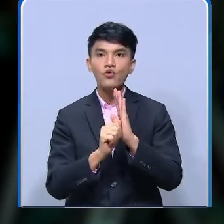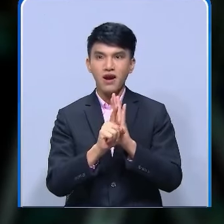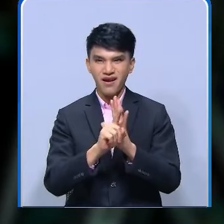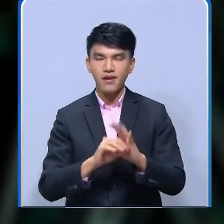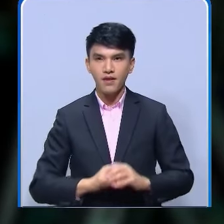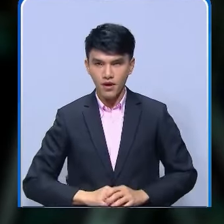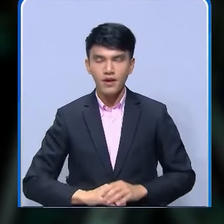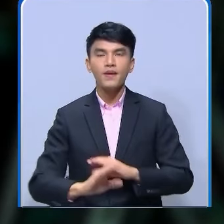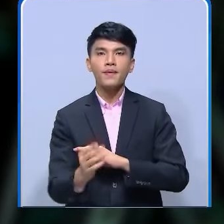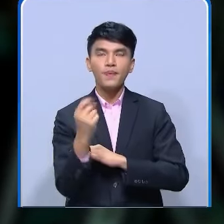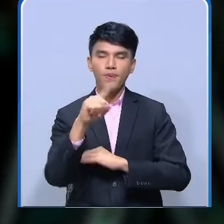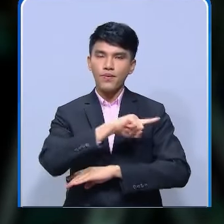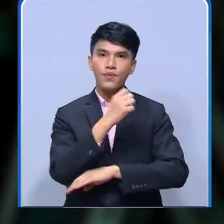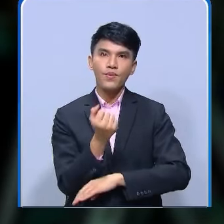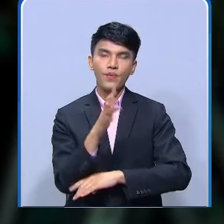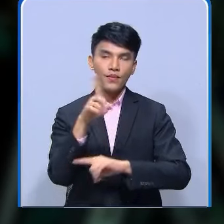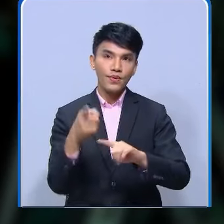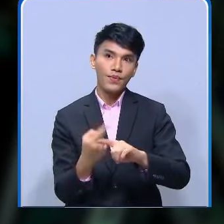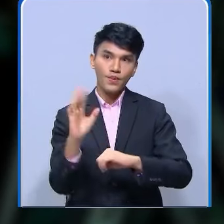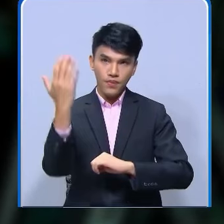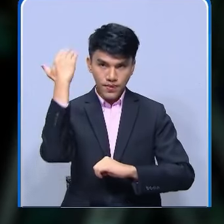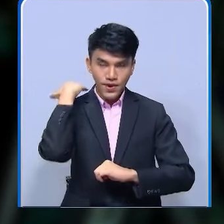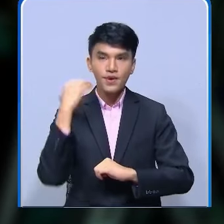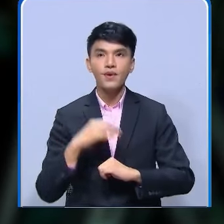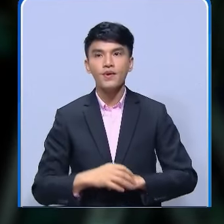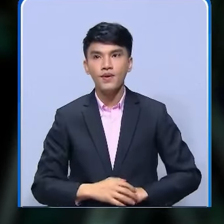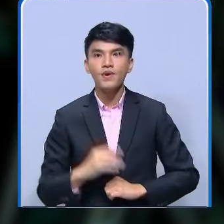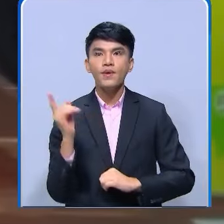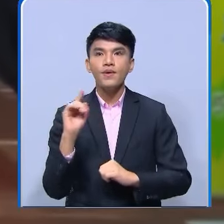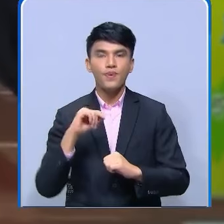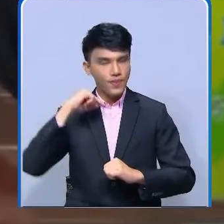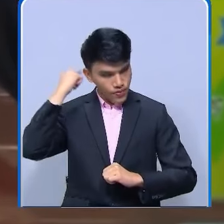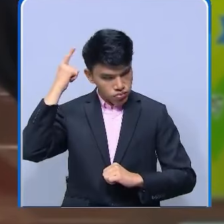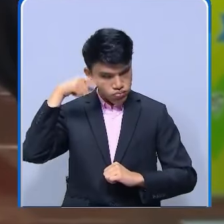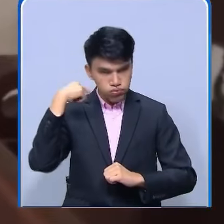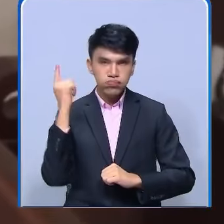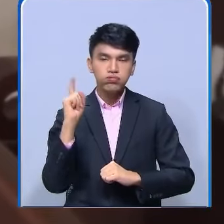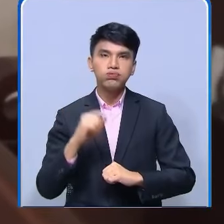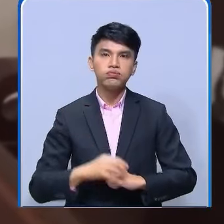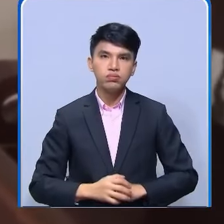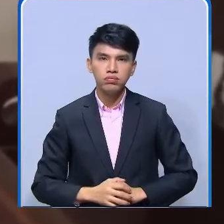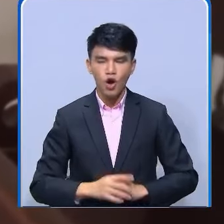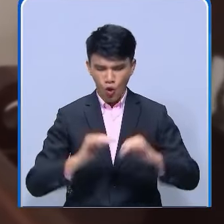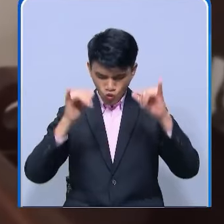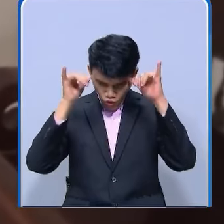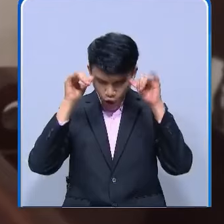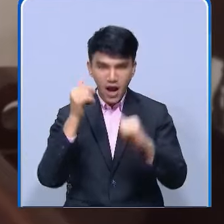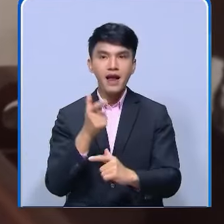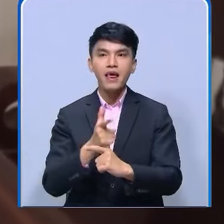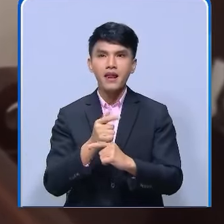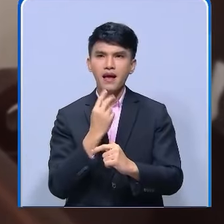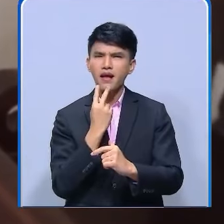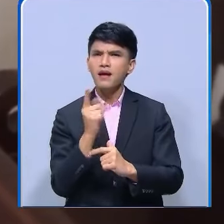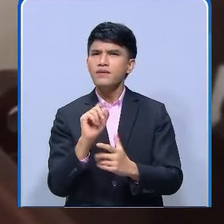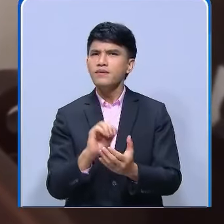เมื่อช่วง11โมงวันที่14ตุลาคมที่ผ่านมาคือผู้เสียหายเป็นผู้หญิงนะครับบอกว่าตอนนั้นกำลังนำควายไปเลี้ยงครับแล้วเห็นผู้ก่อเ